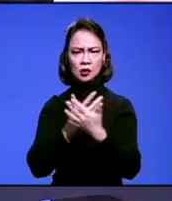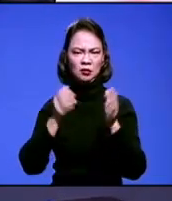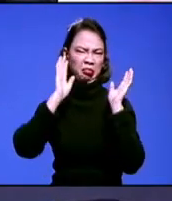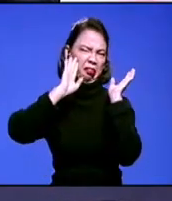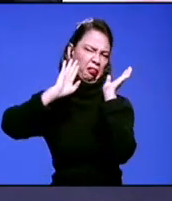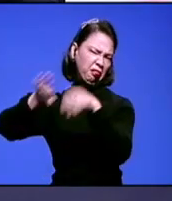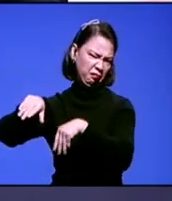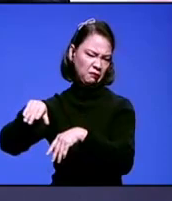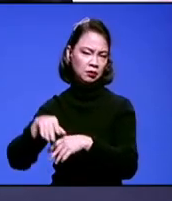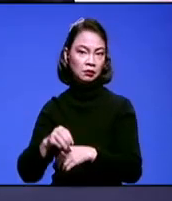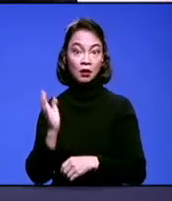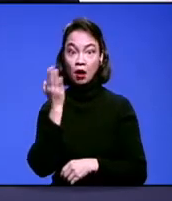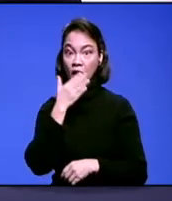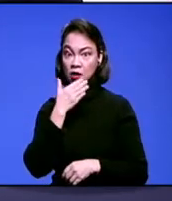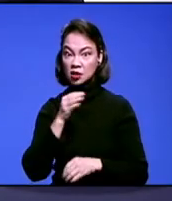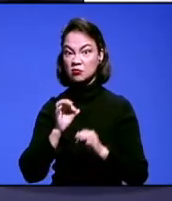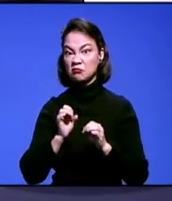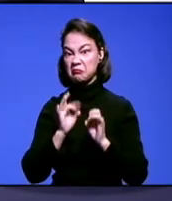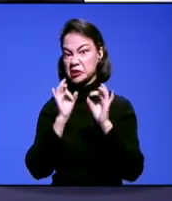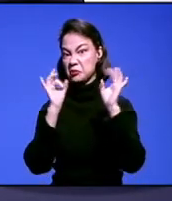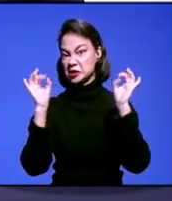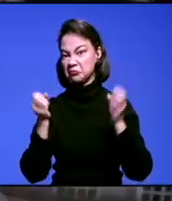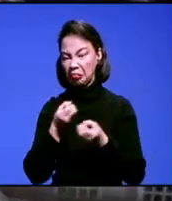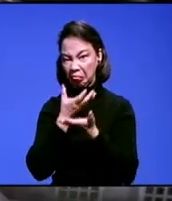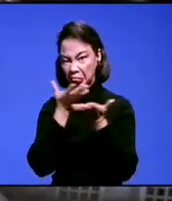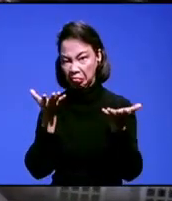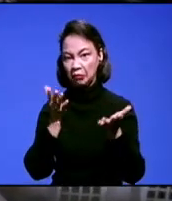mengabaikannya. Berbagai alasan mereka ajukan.